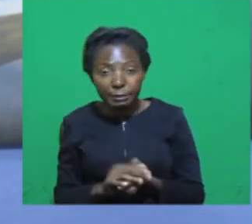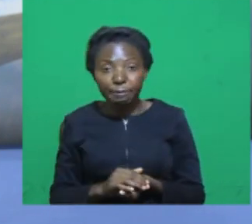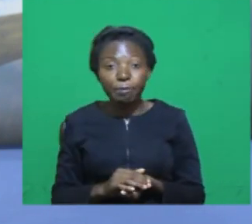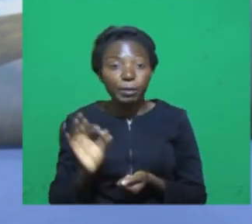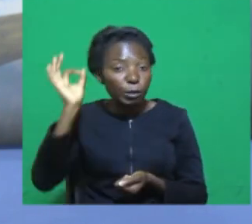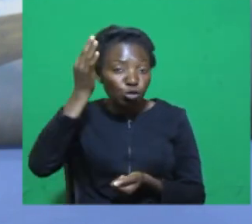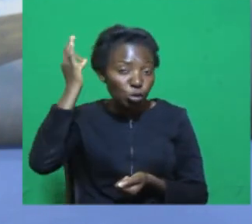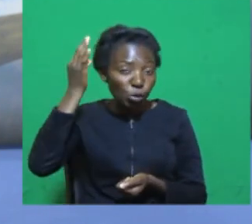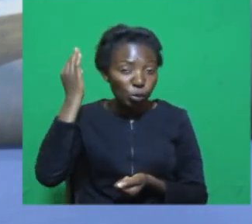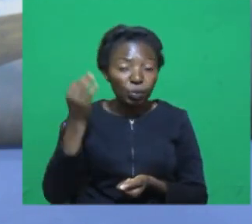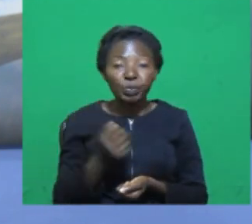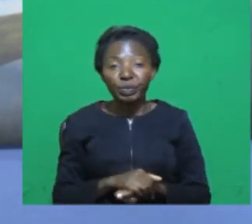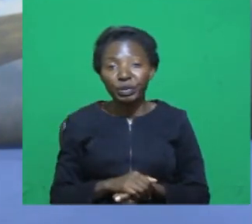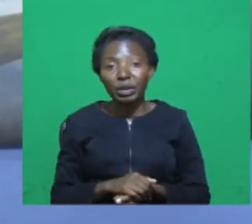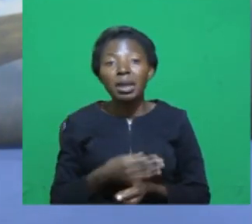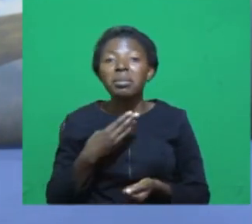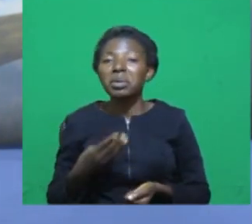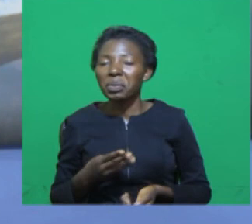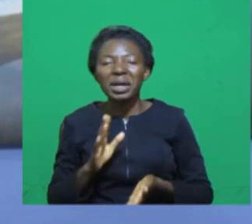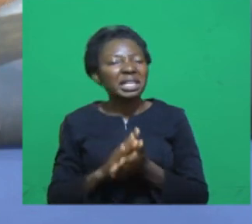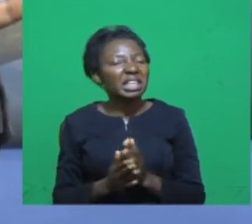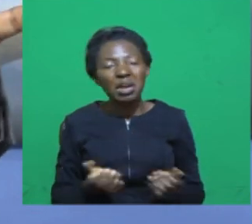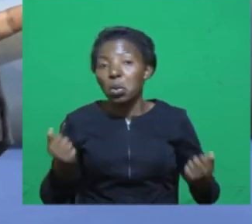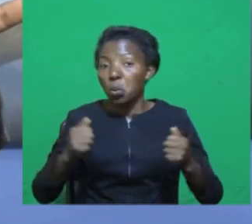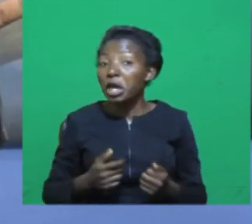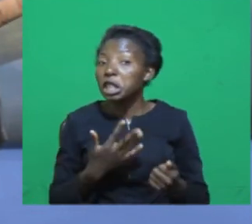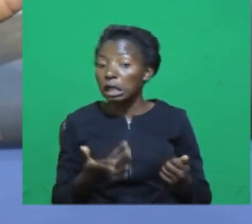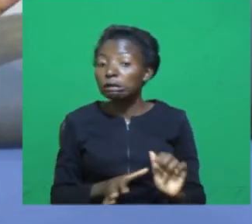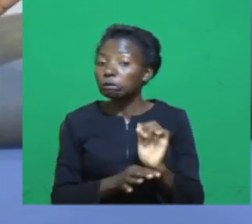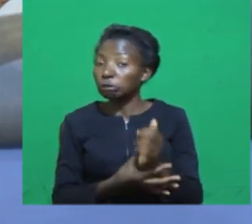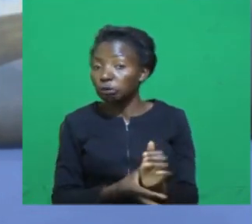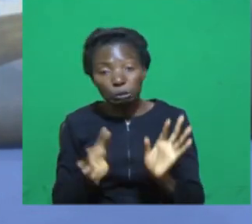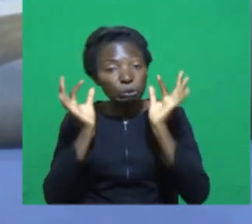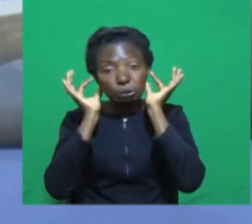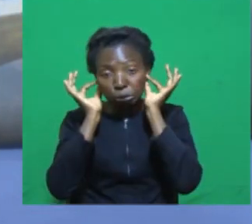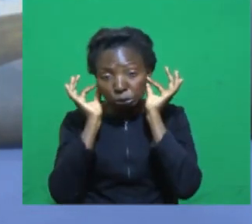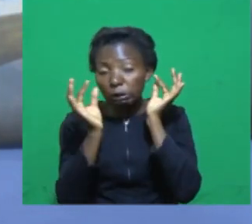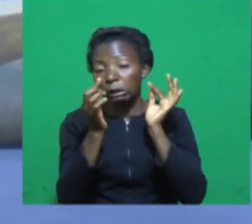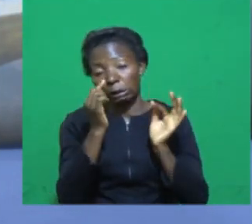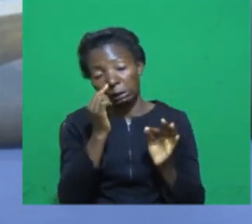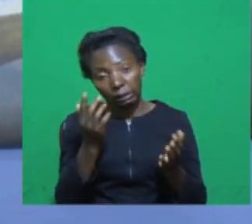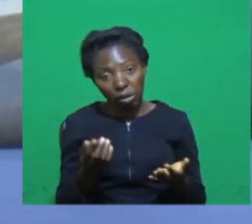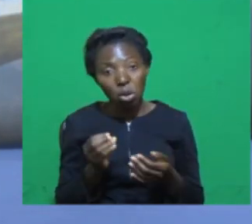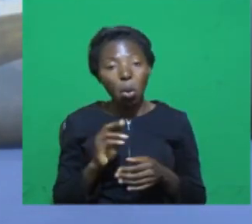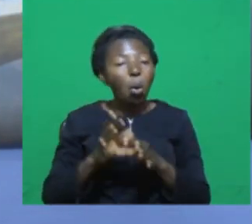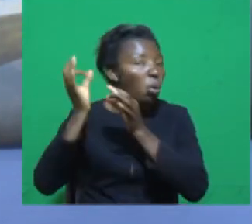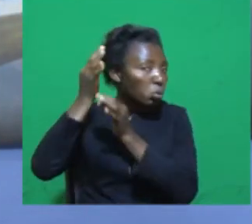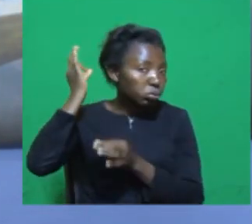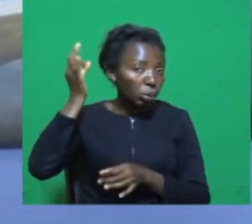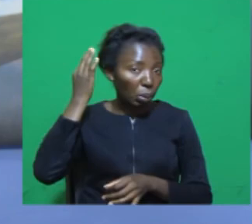kuti people, they don't just wear jewelry and wearing hairstyles. Izvino vanhu